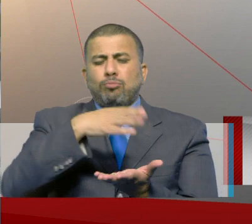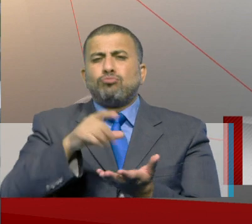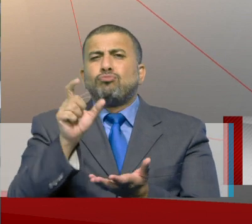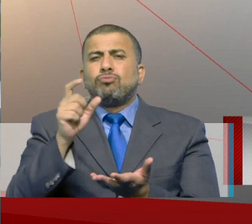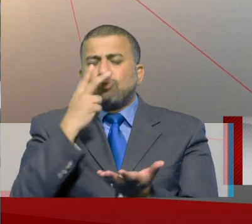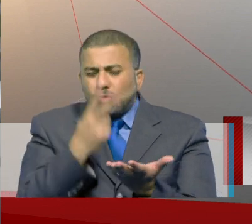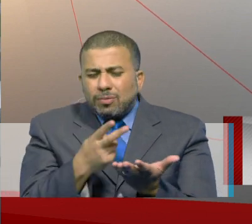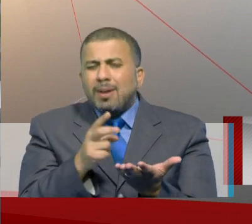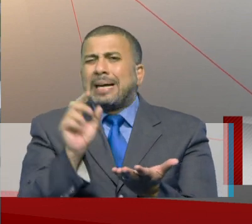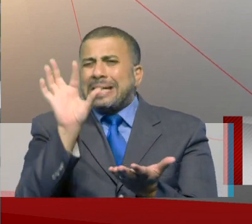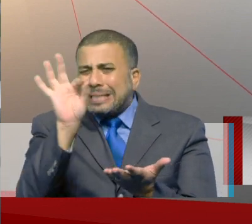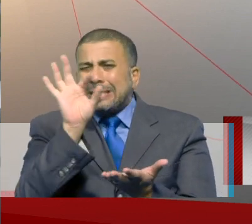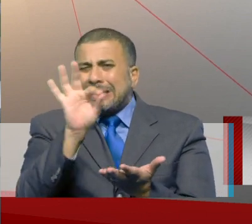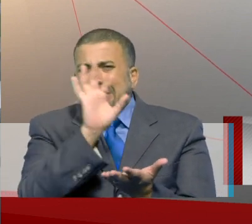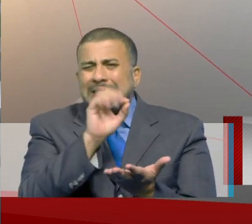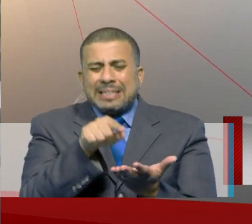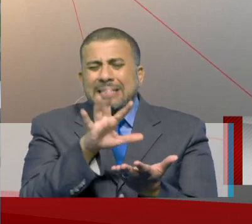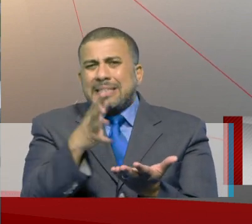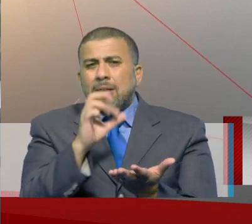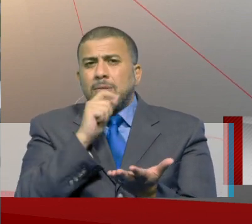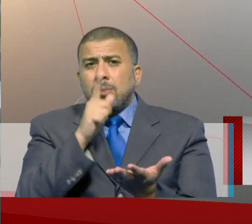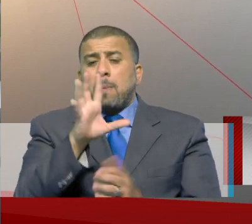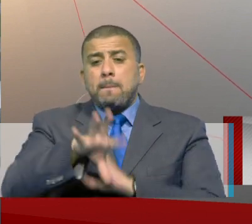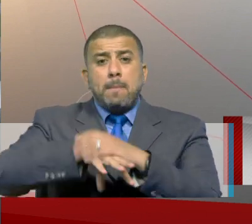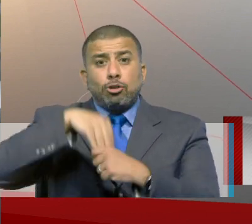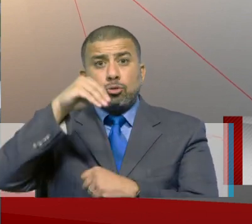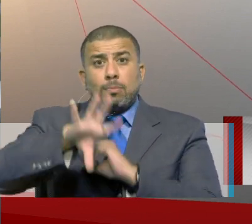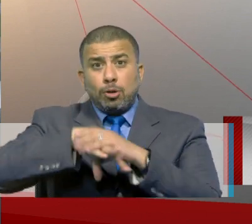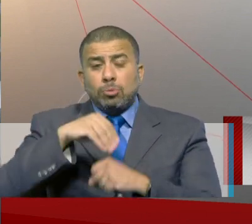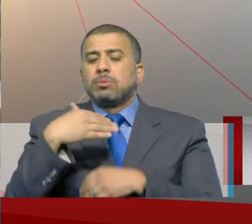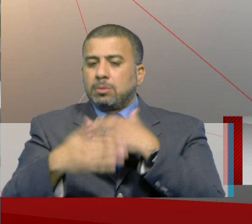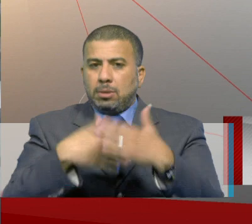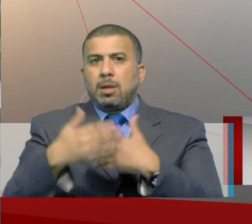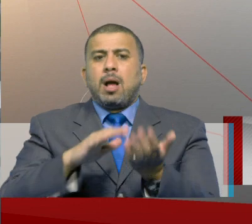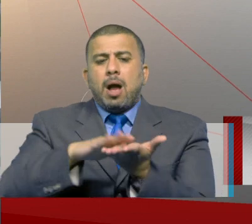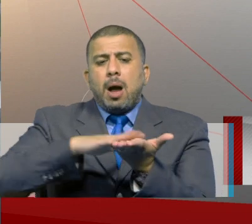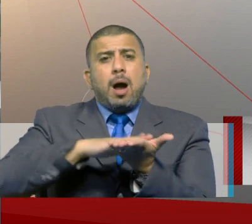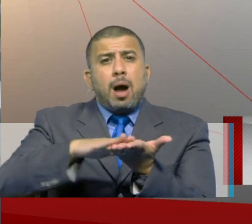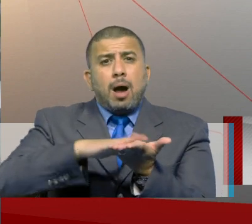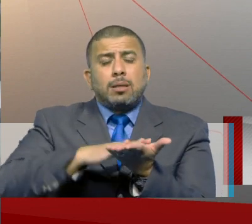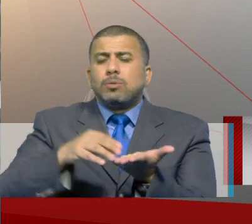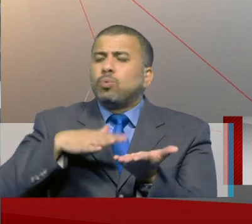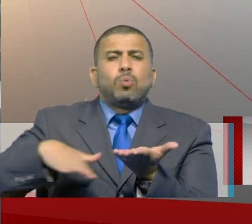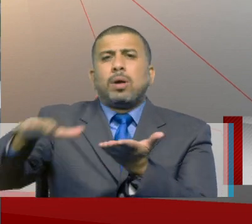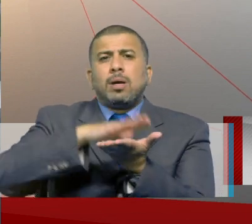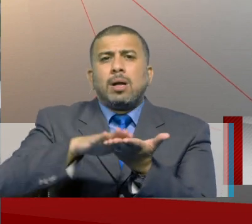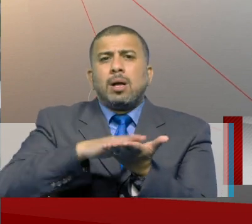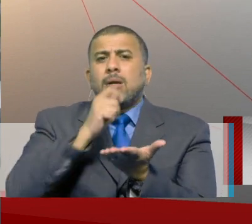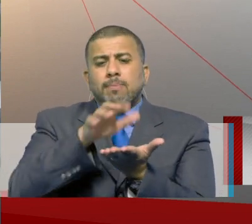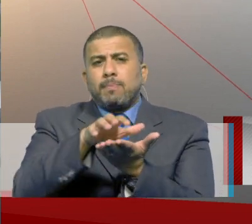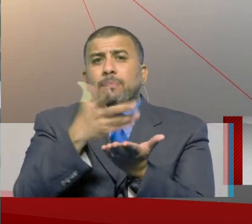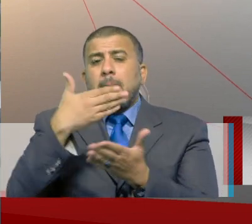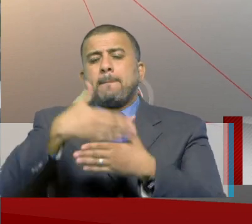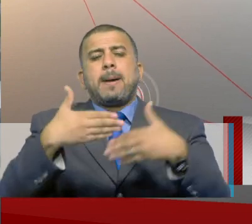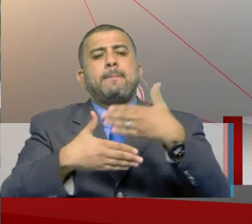في ملاحظات وسكنت الناس، يعني هذا المشروع الآن بيمشي. هاي الأرض كلها الآن بتزرع